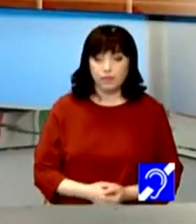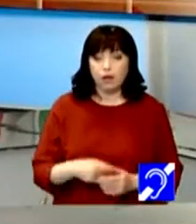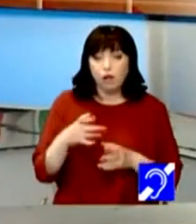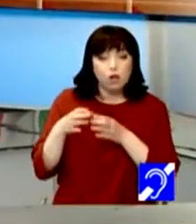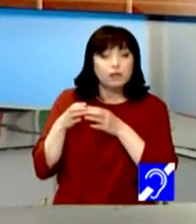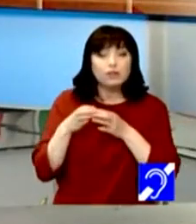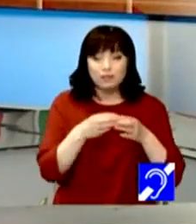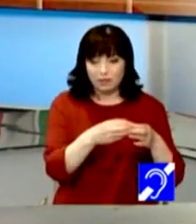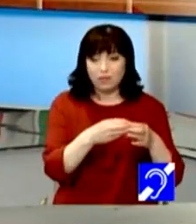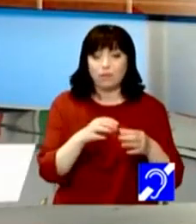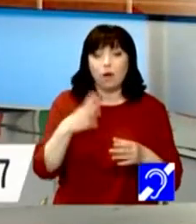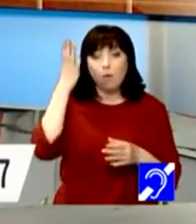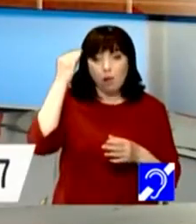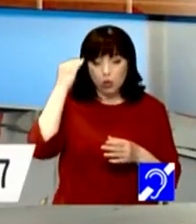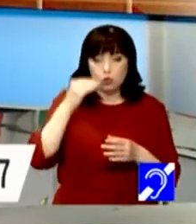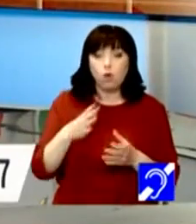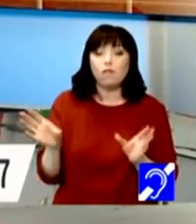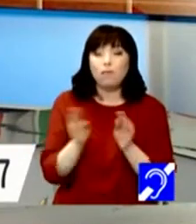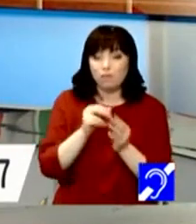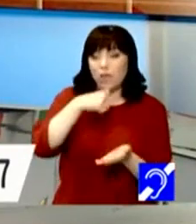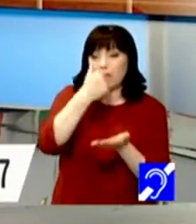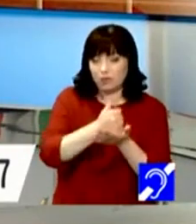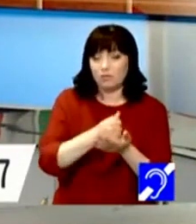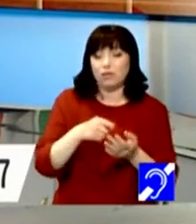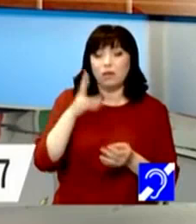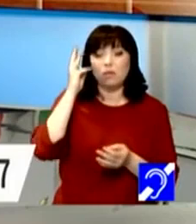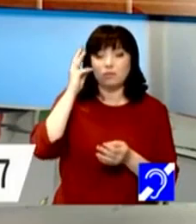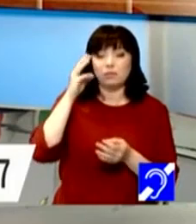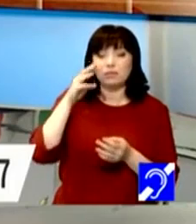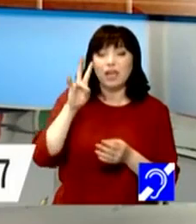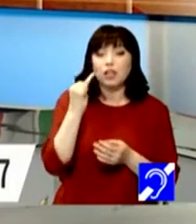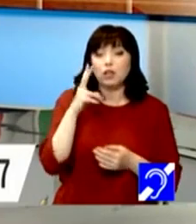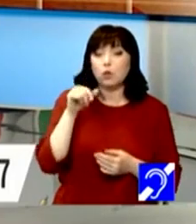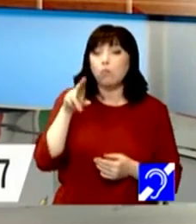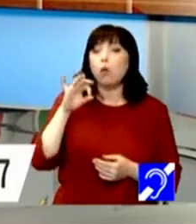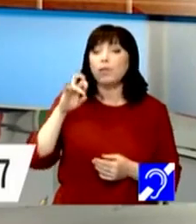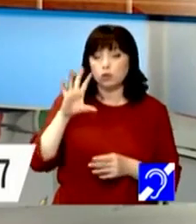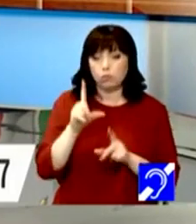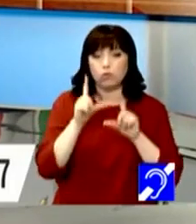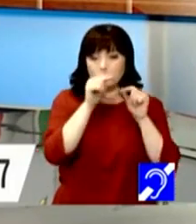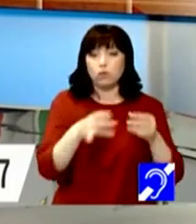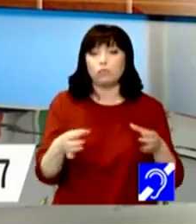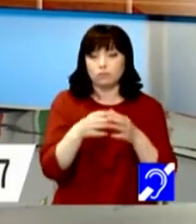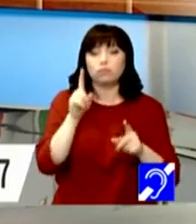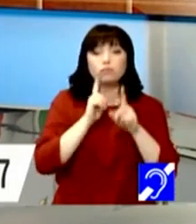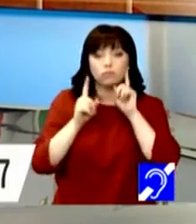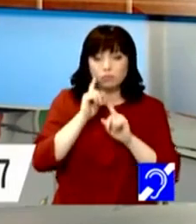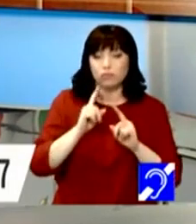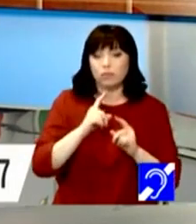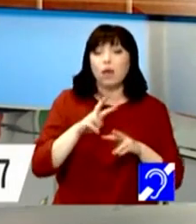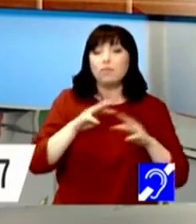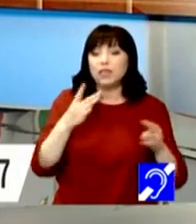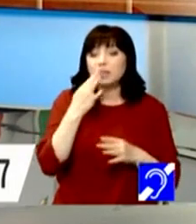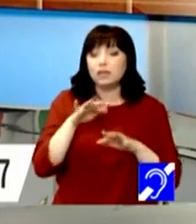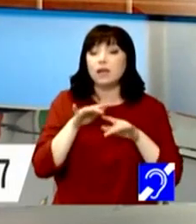O delegație a Republicii Moldova condusă de șeful diplomației Nicu Popescu va participa la forul ministrilor de externe a celor mai dezvoltate